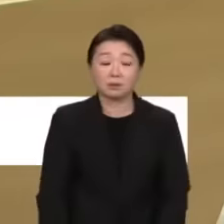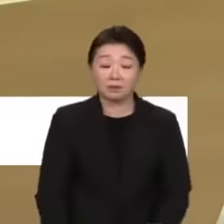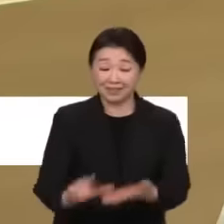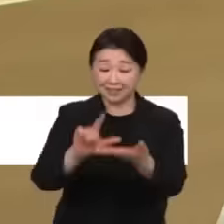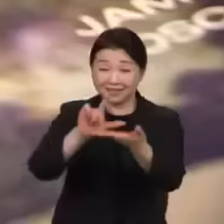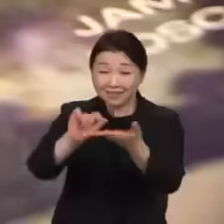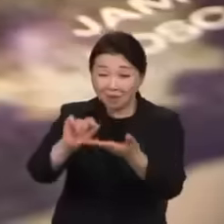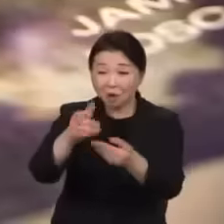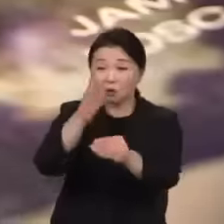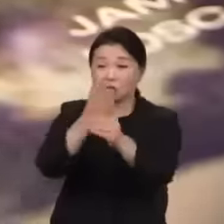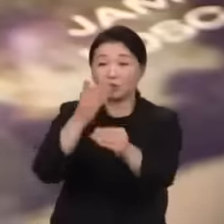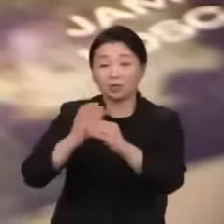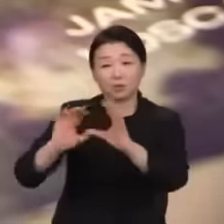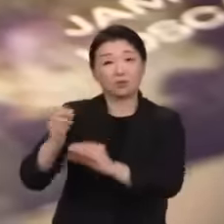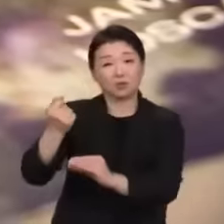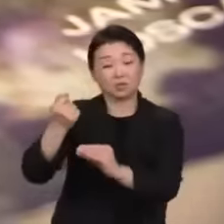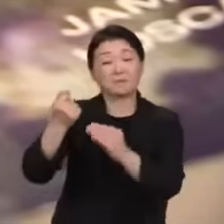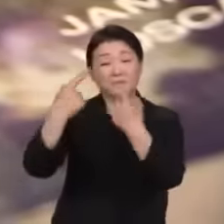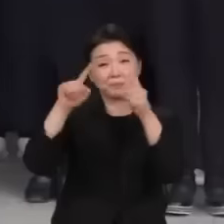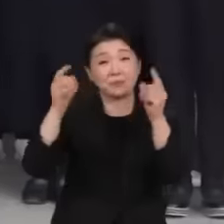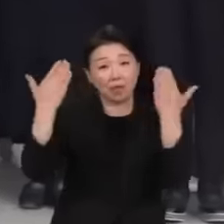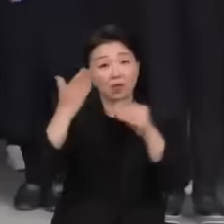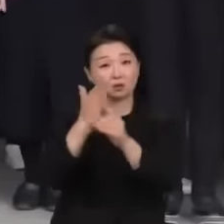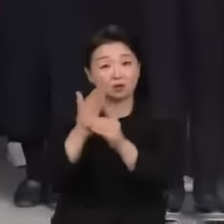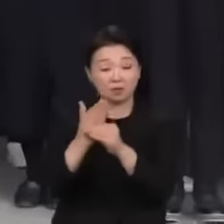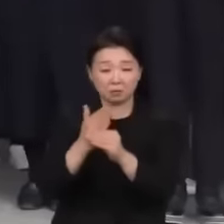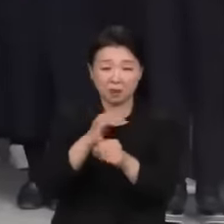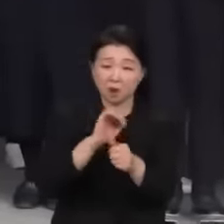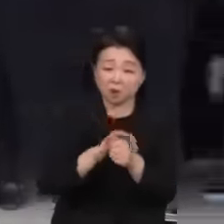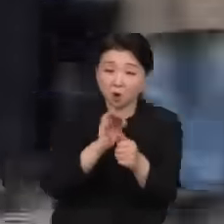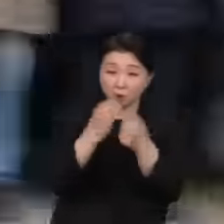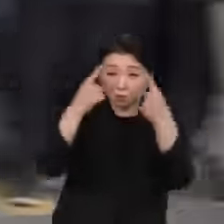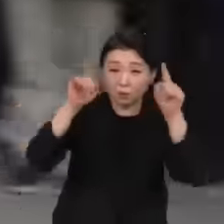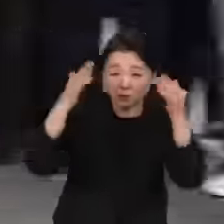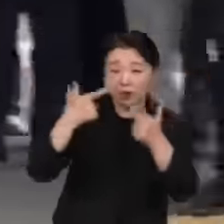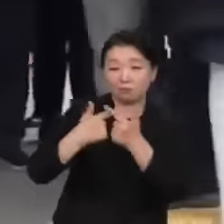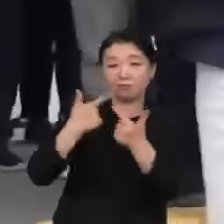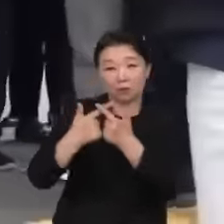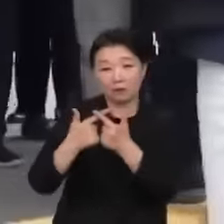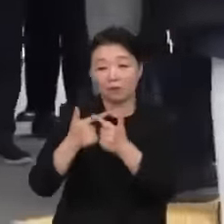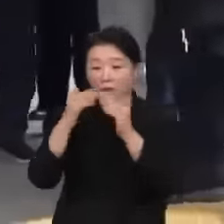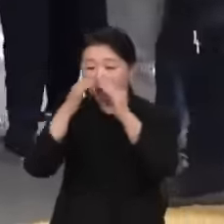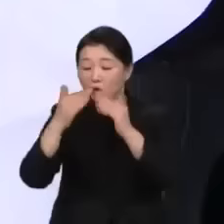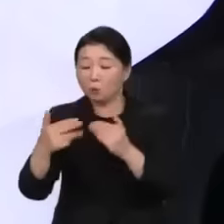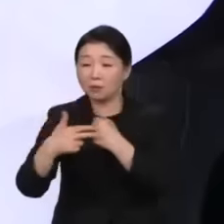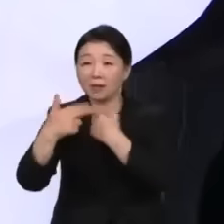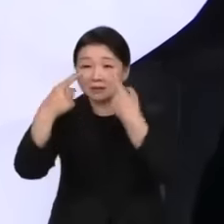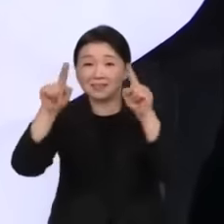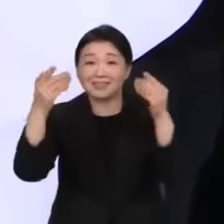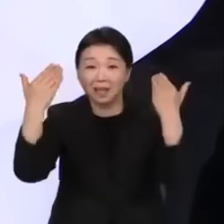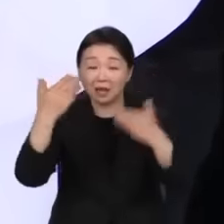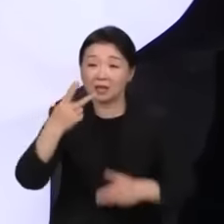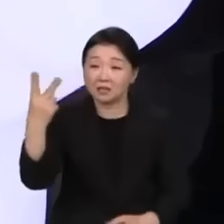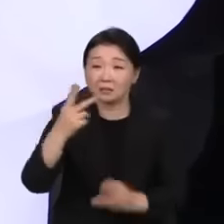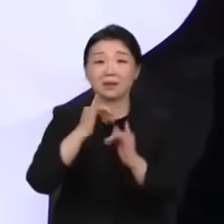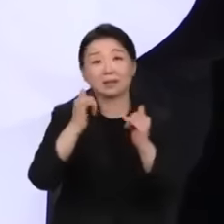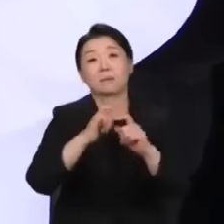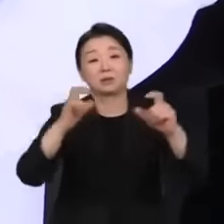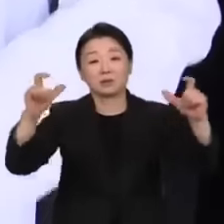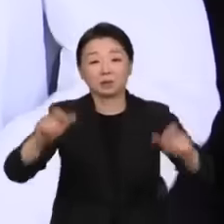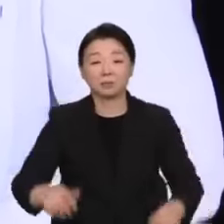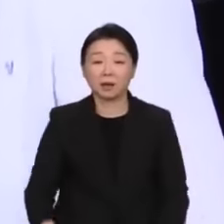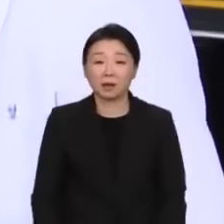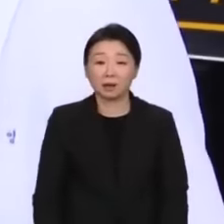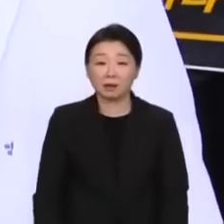거점 국립대에 집중됐습니다. 경북대, 부산대, 전북대 의대 등도 200명으로 늘어납니다.